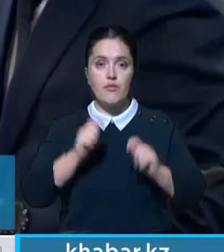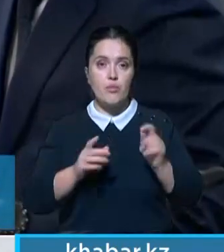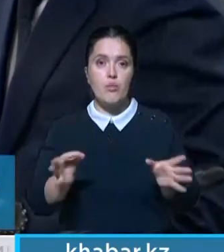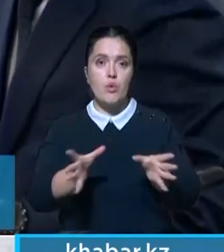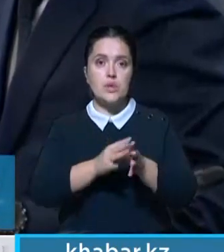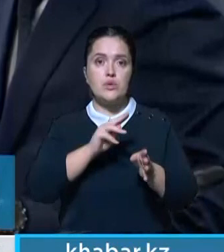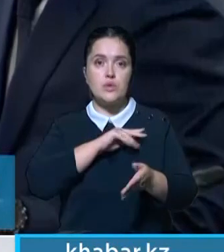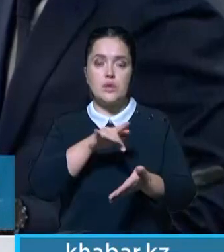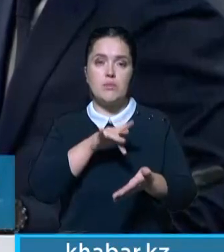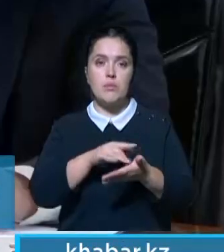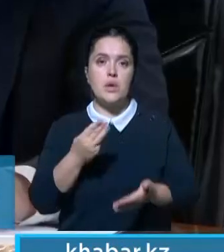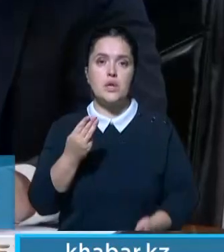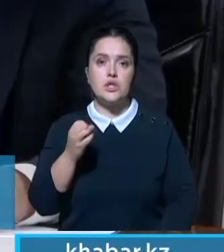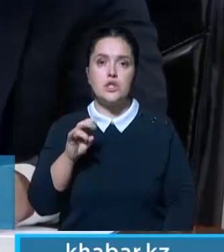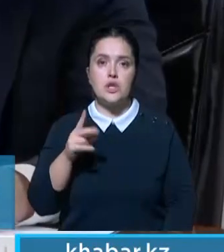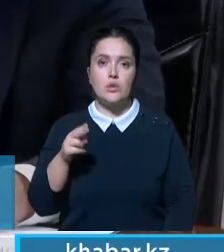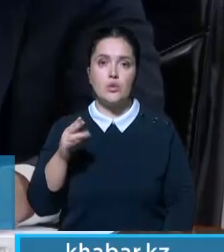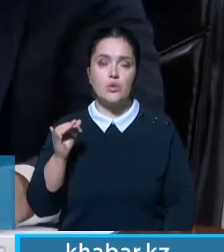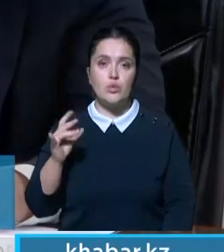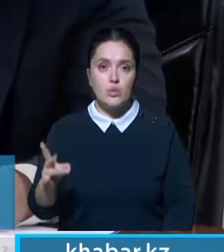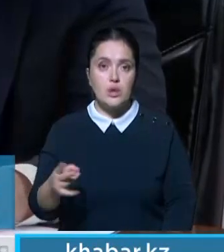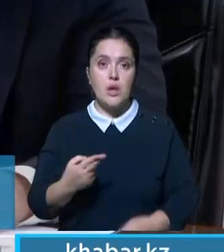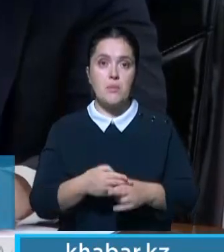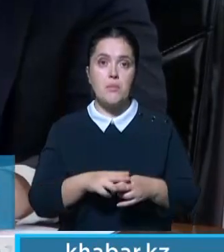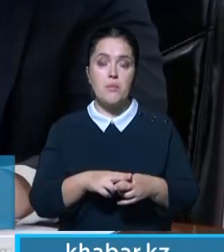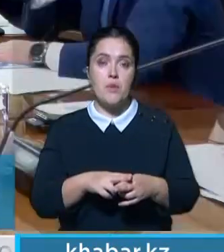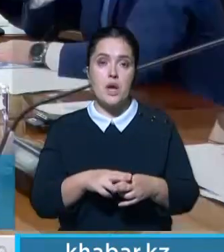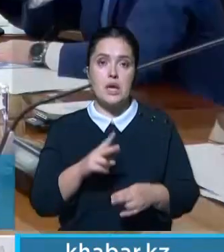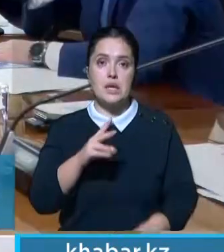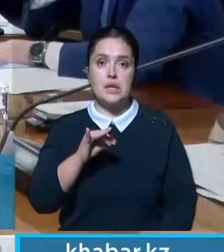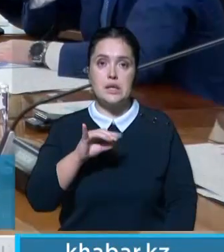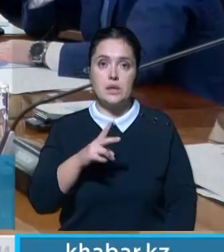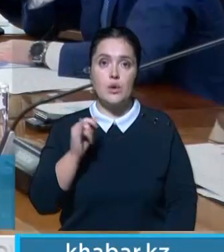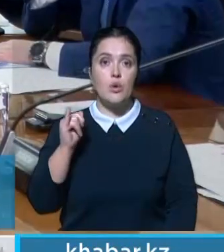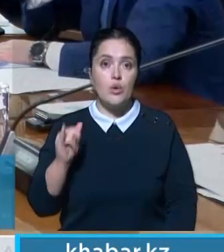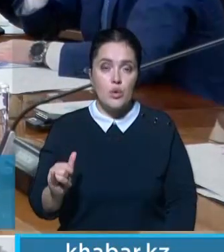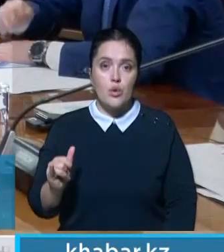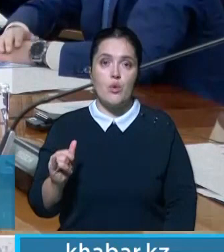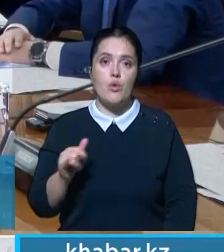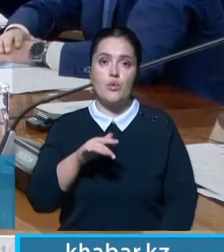казахстанско-китайского форума по сотрудничеству с провинцией Шаньдун. В свою очередь, Линь У подчеркнул, что